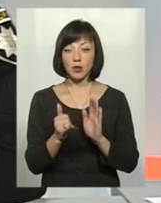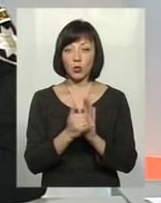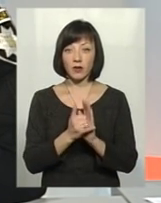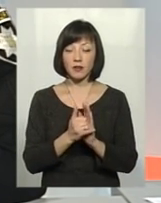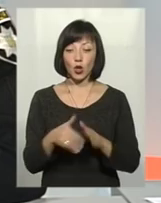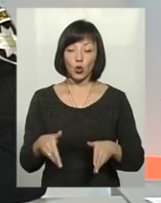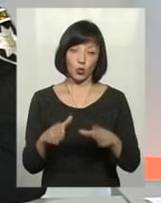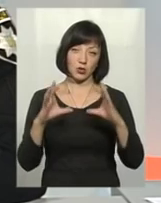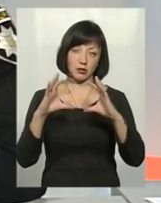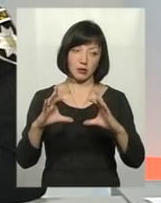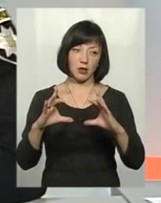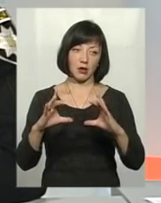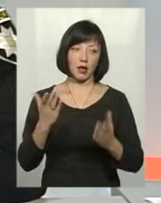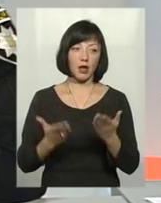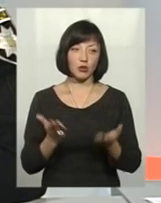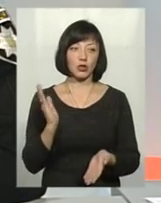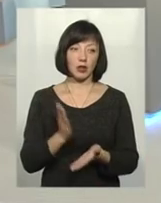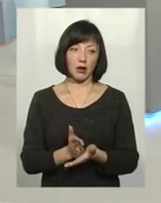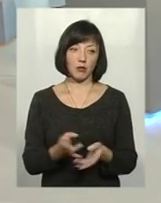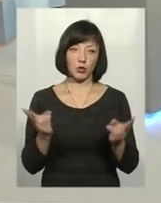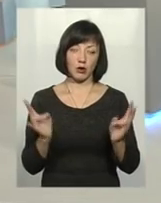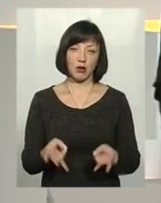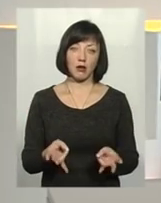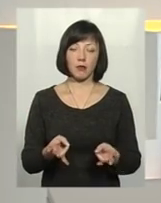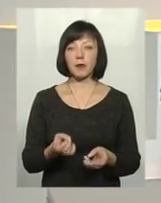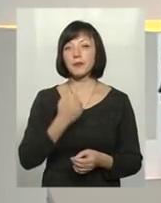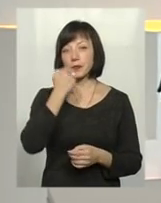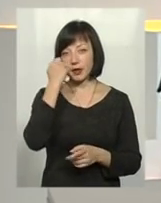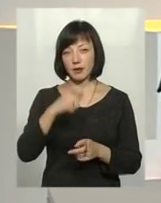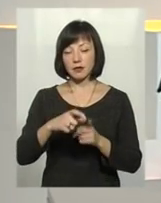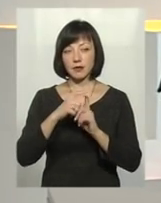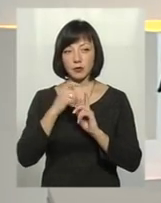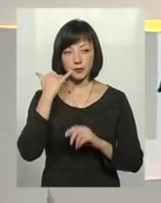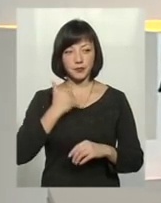знаки, якщо є така проблема. Дякую за відповідь.